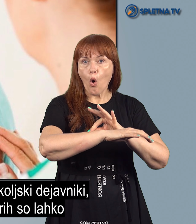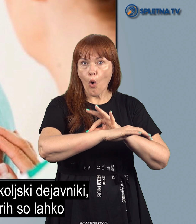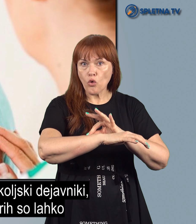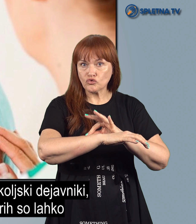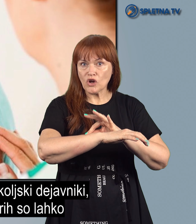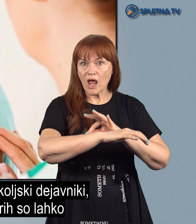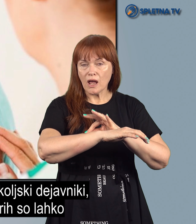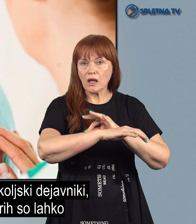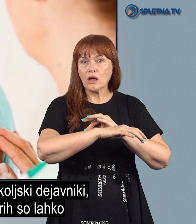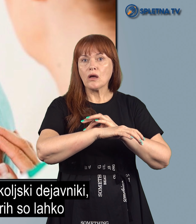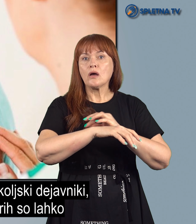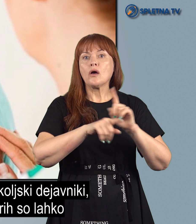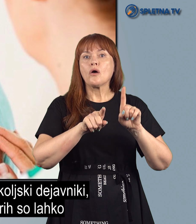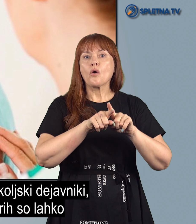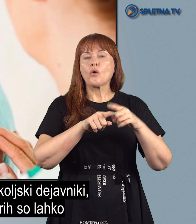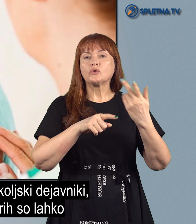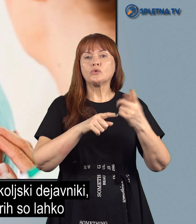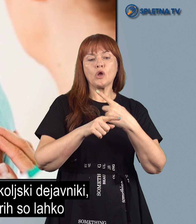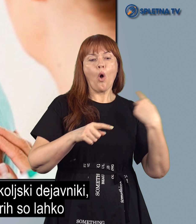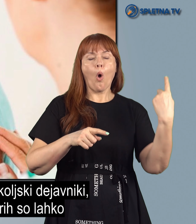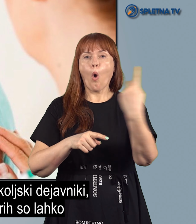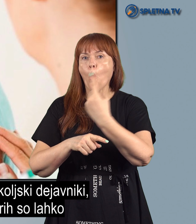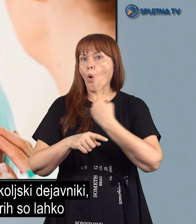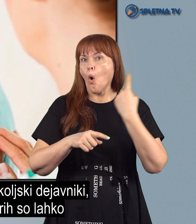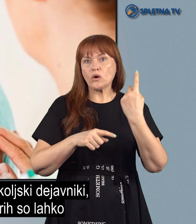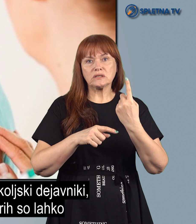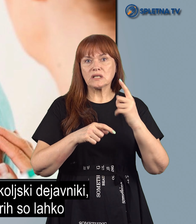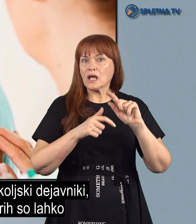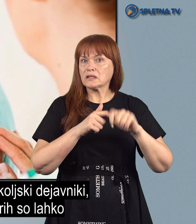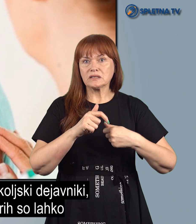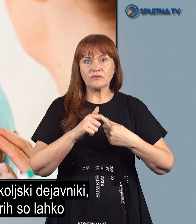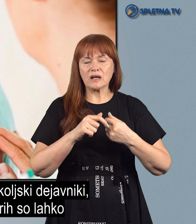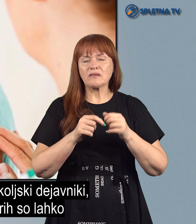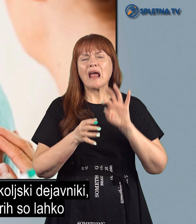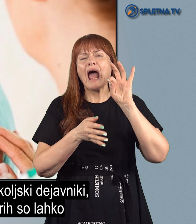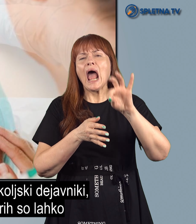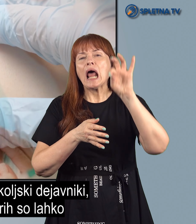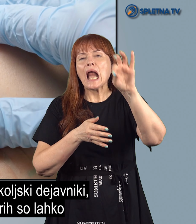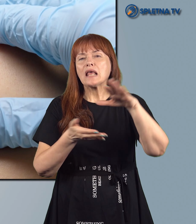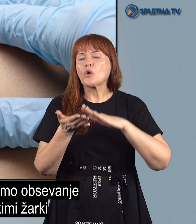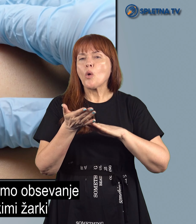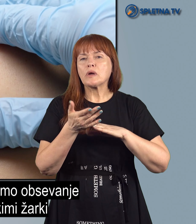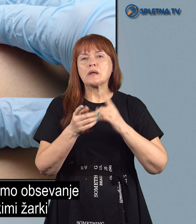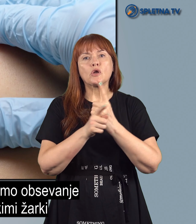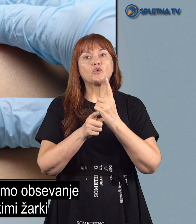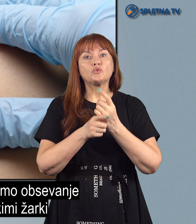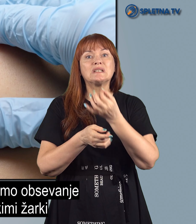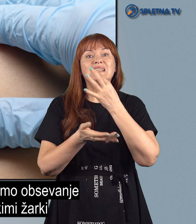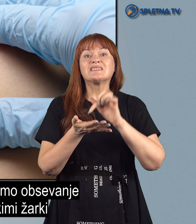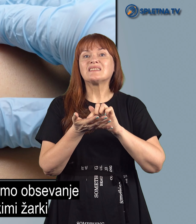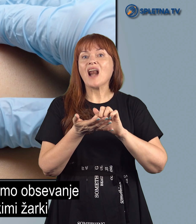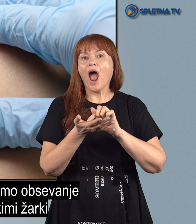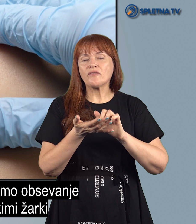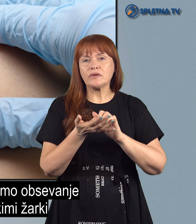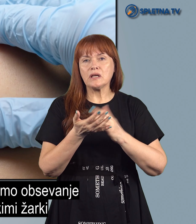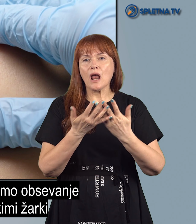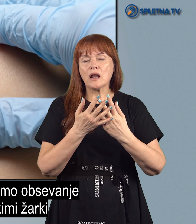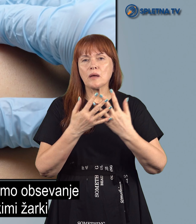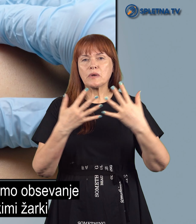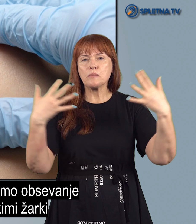kože, potem okoljski dejavniki, v redkih primerih so lahko tudi to kakšna zdravila,